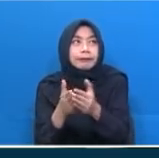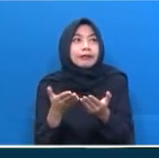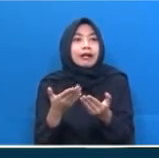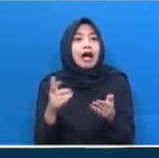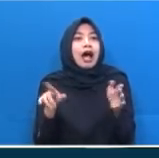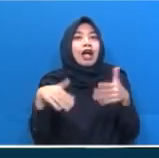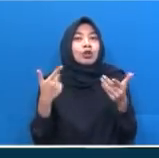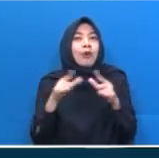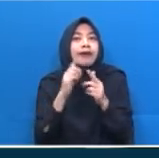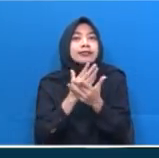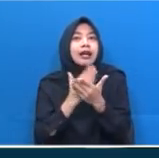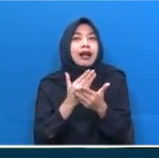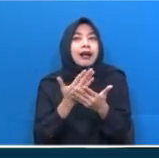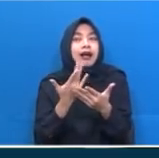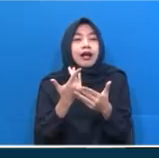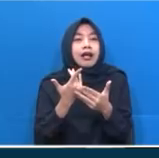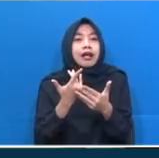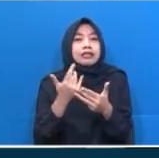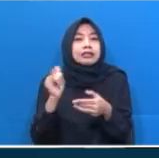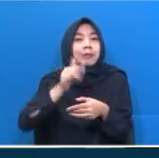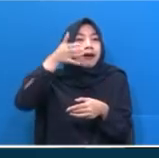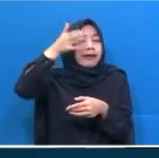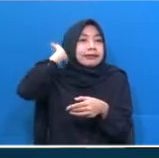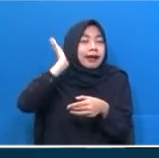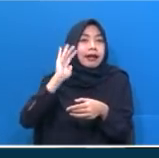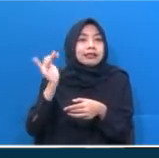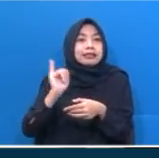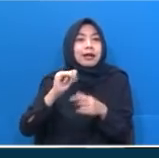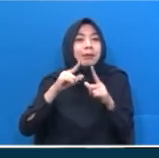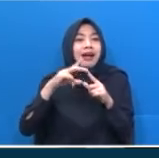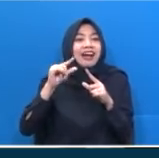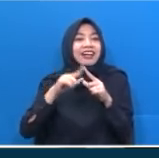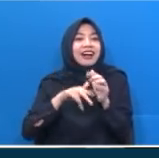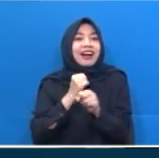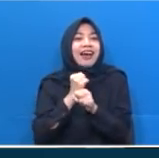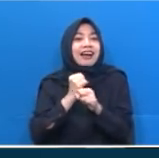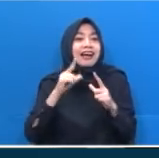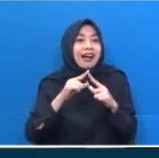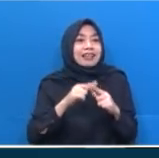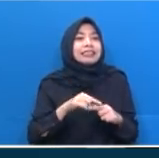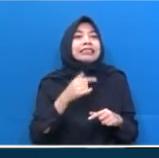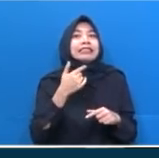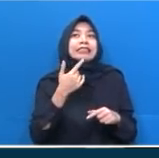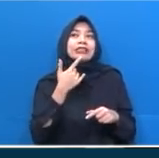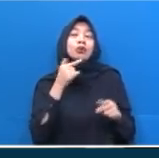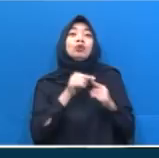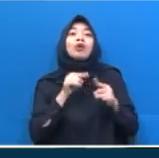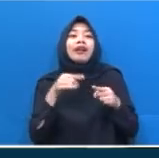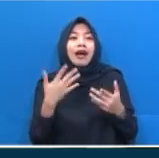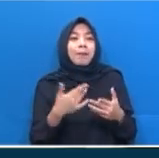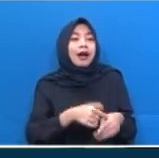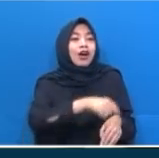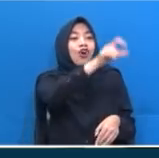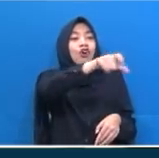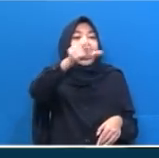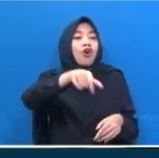foto unggahan terkait dengan Ganjar ataupun dengan Airlangga Hartarto semua itu ingin menunjukkan bahwa semua